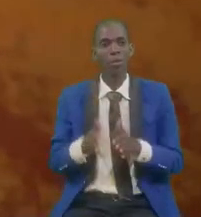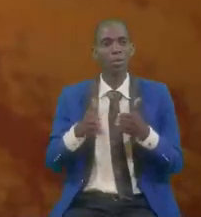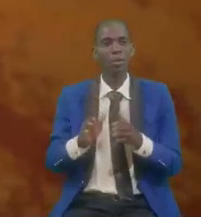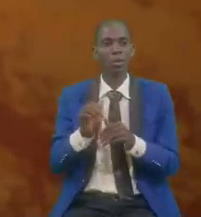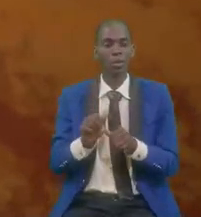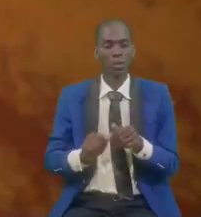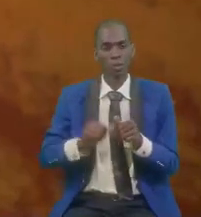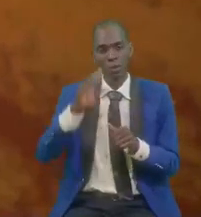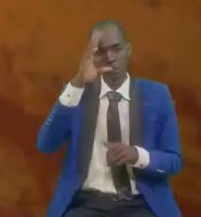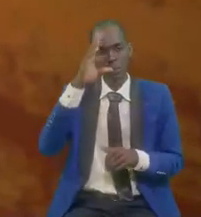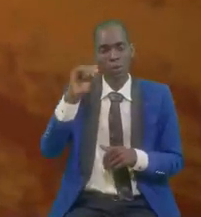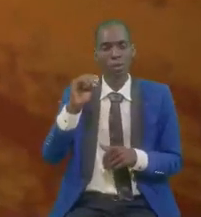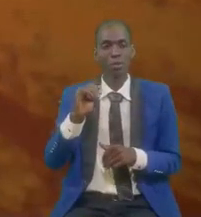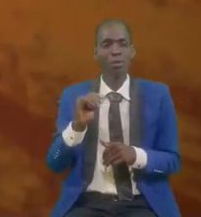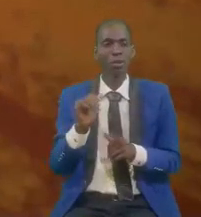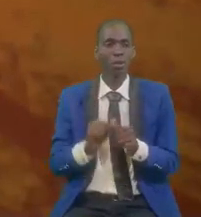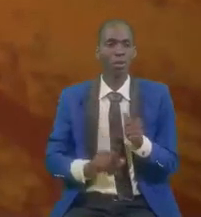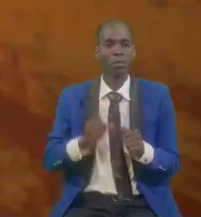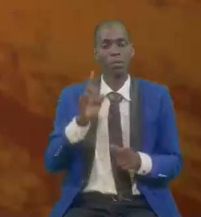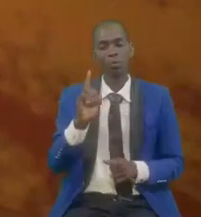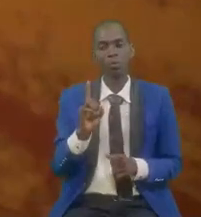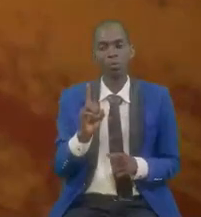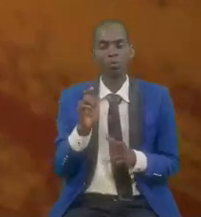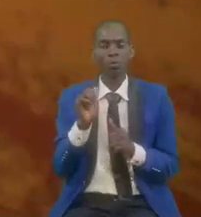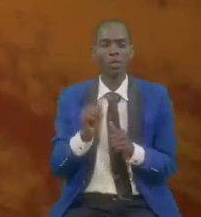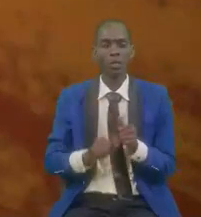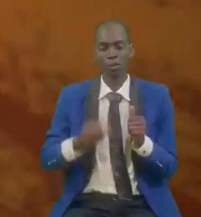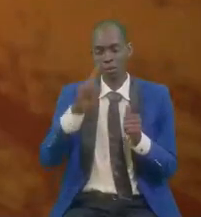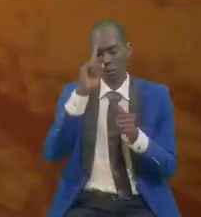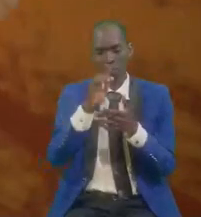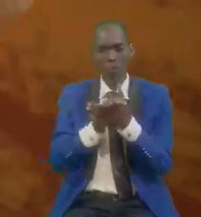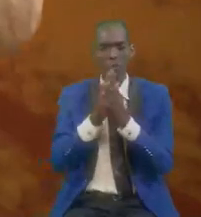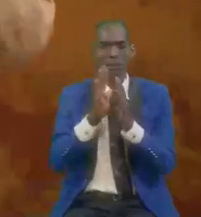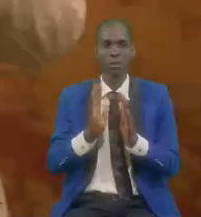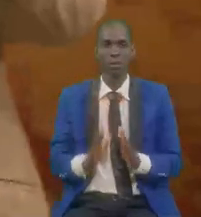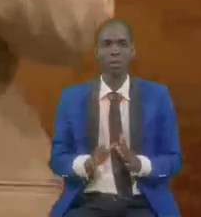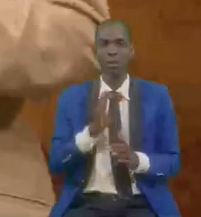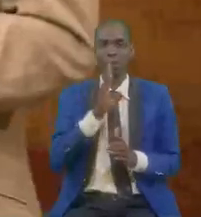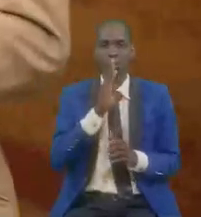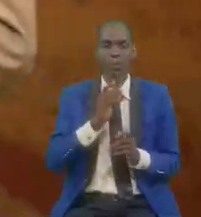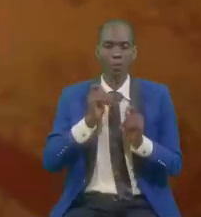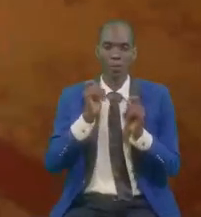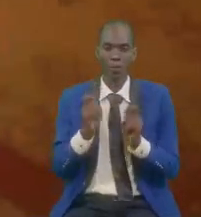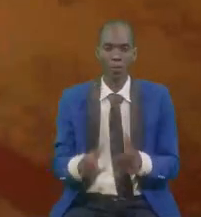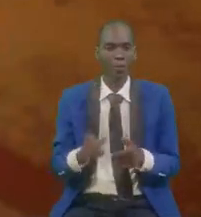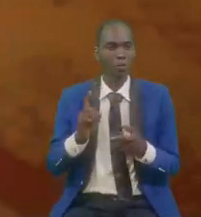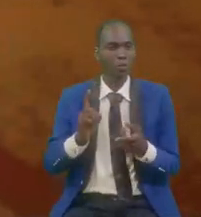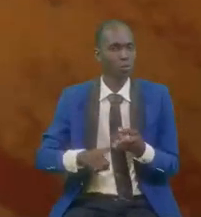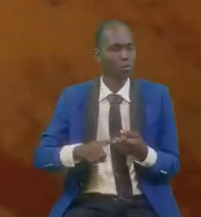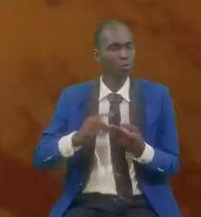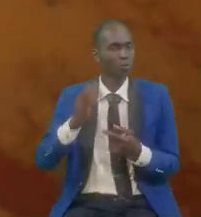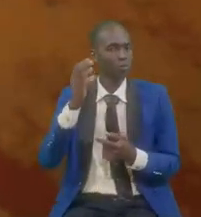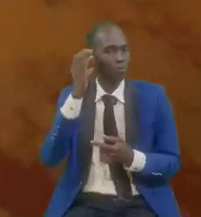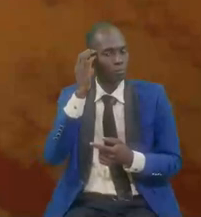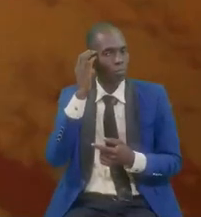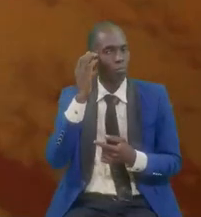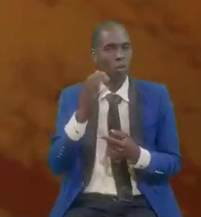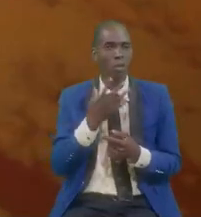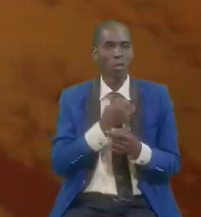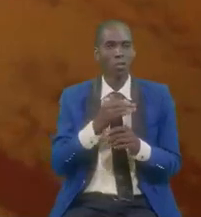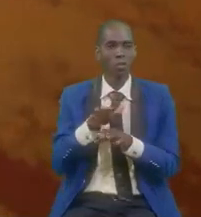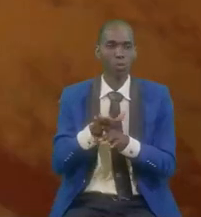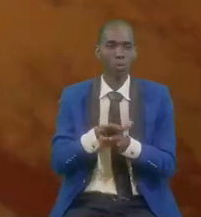tout homme, que tout croyant soit prompt à écouter, lent